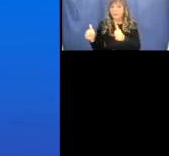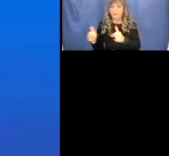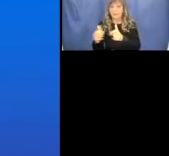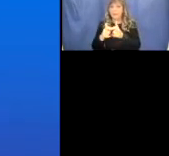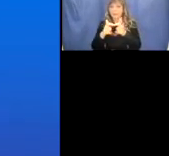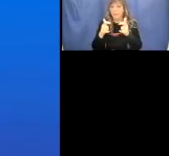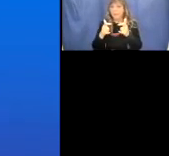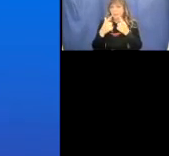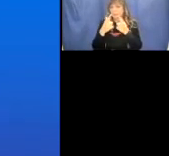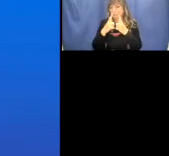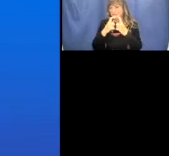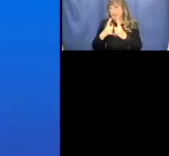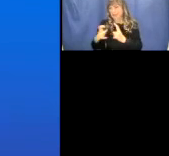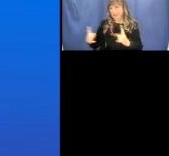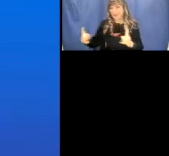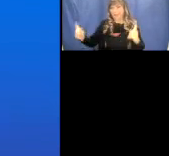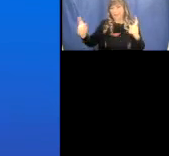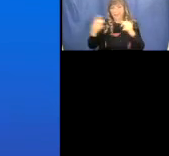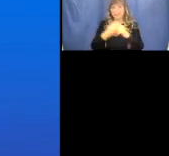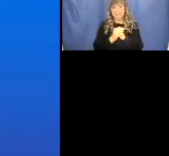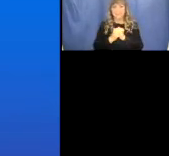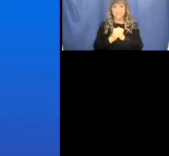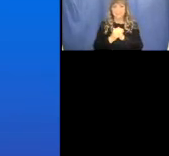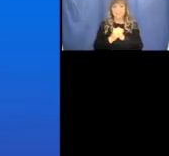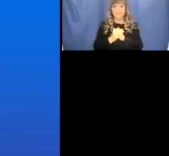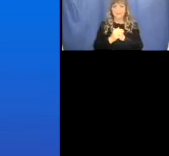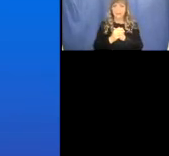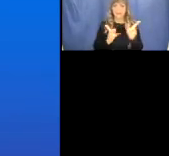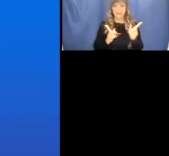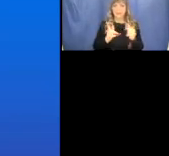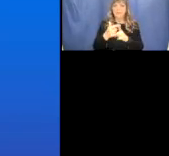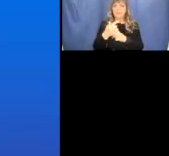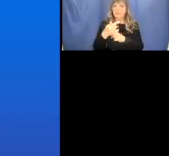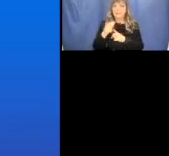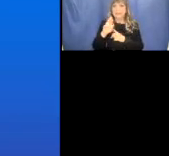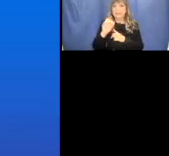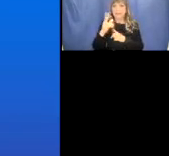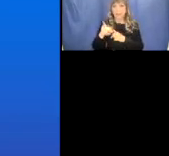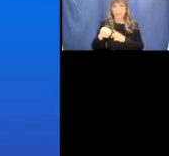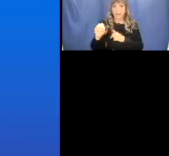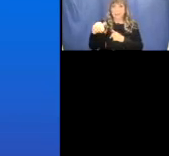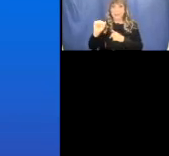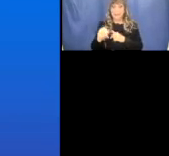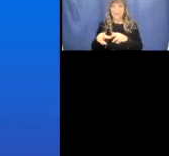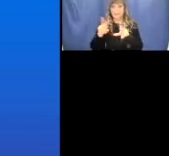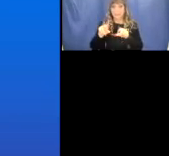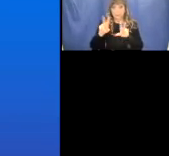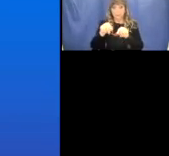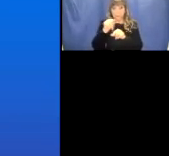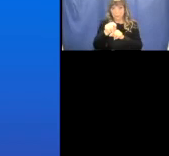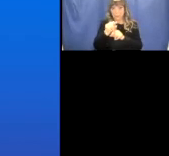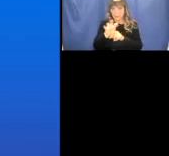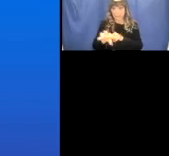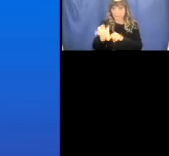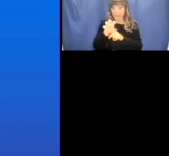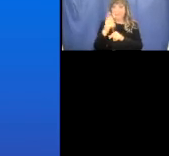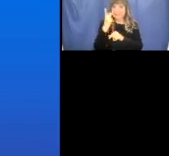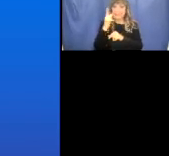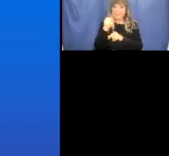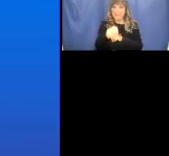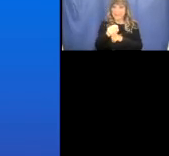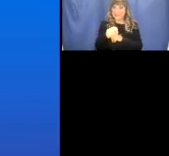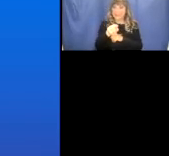estremamente diverse per esempio una cella tribunale ripetuta all'infinito come si vede in questa rappresentazione